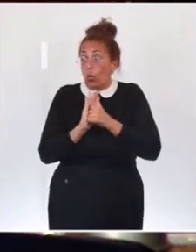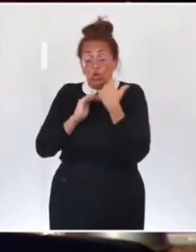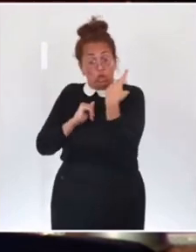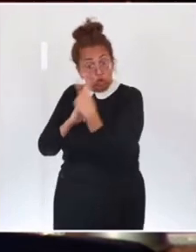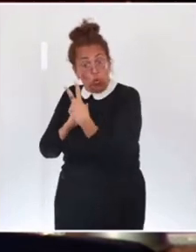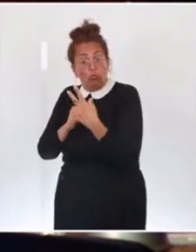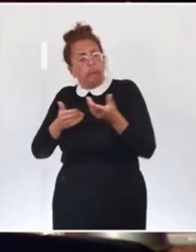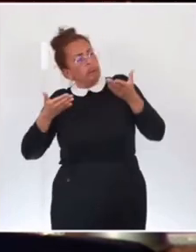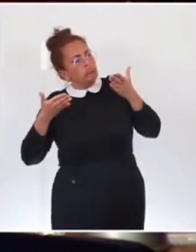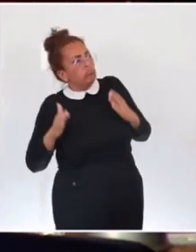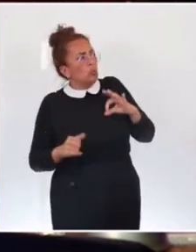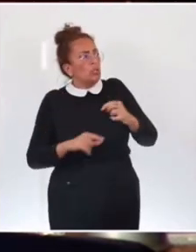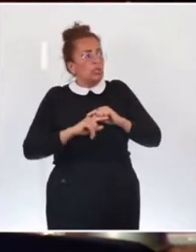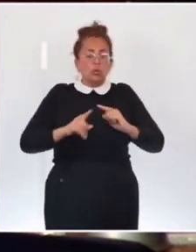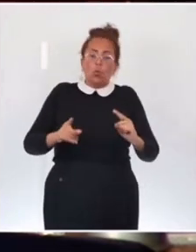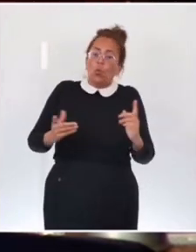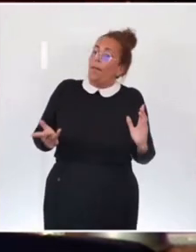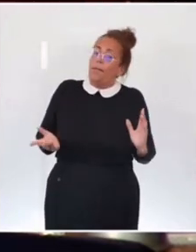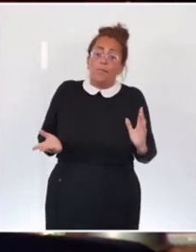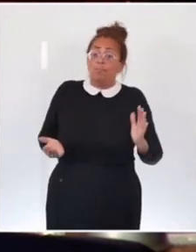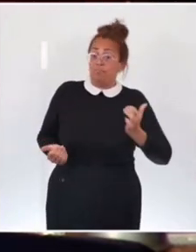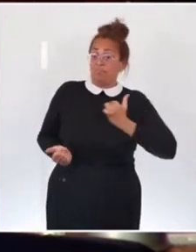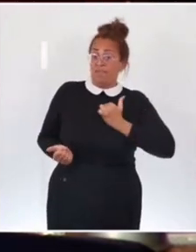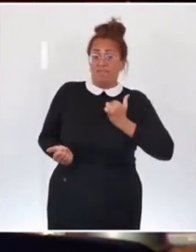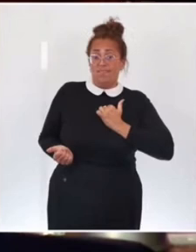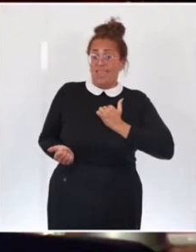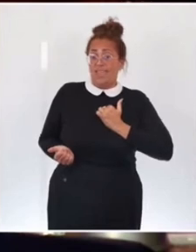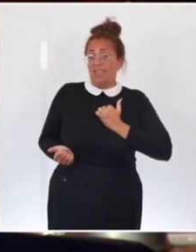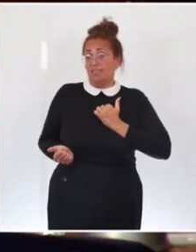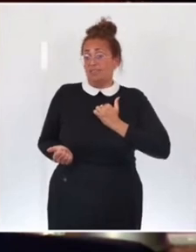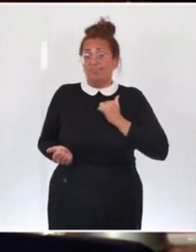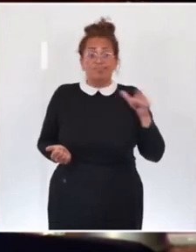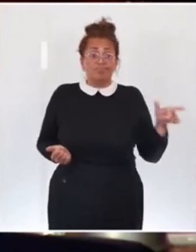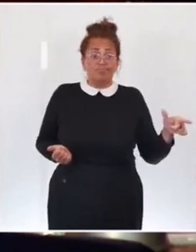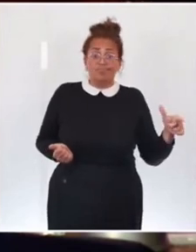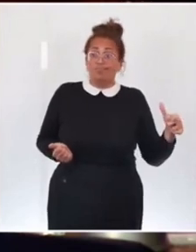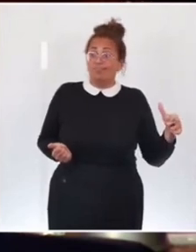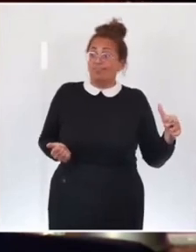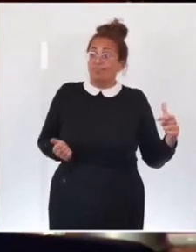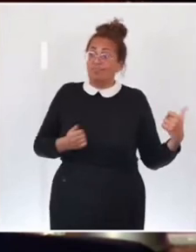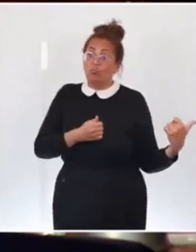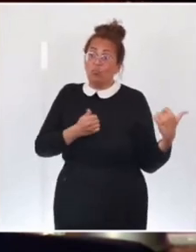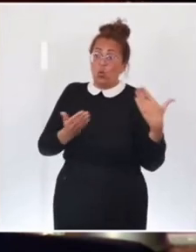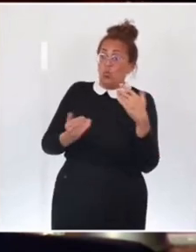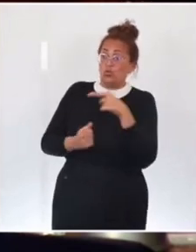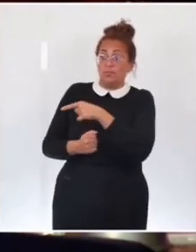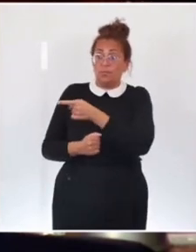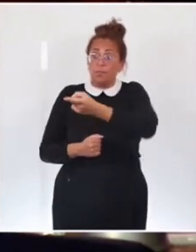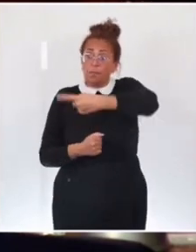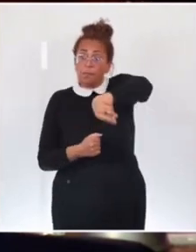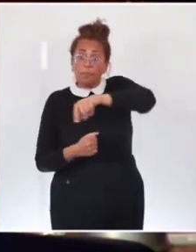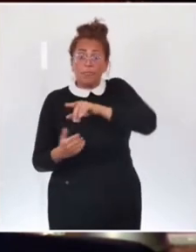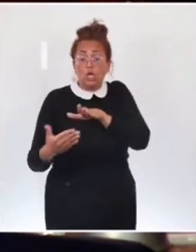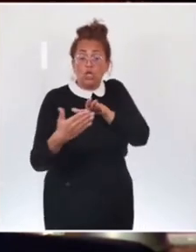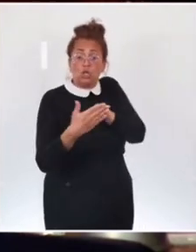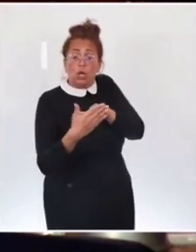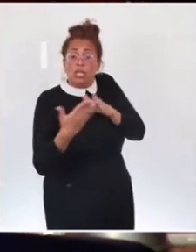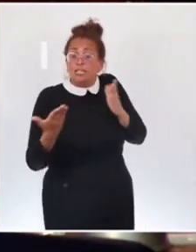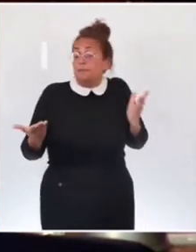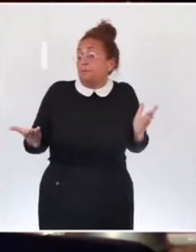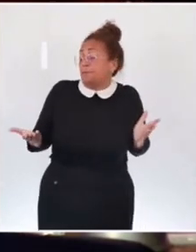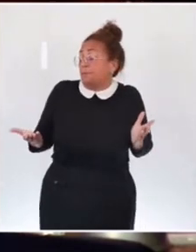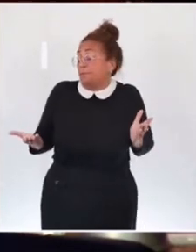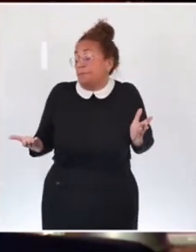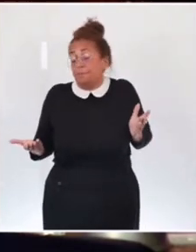réguler le marché économique privé, l'offre, la demande sur tel ou tel type de bien ou sur tel ou tel type de service. Ben,